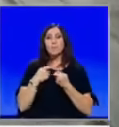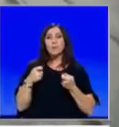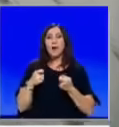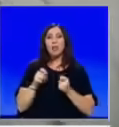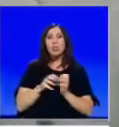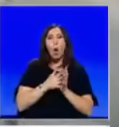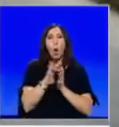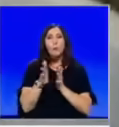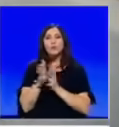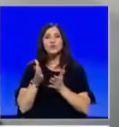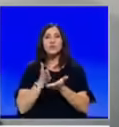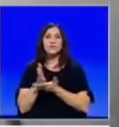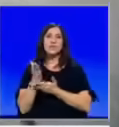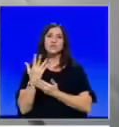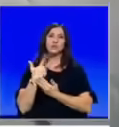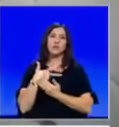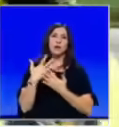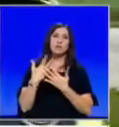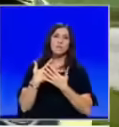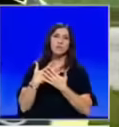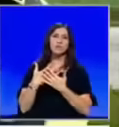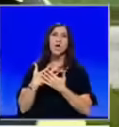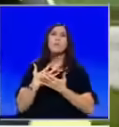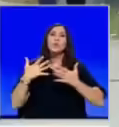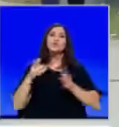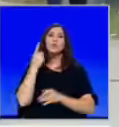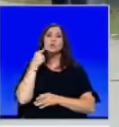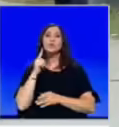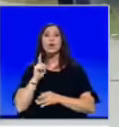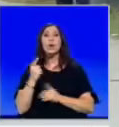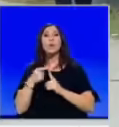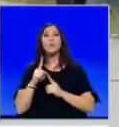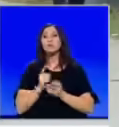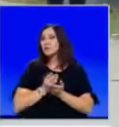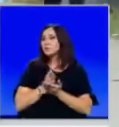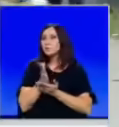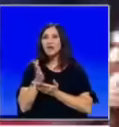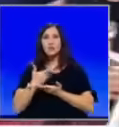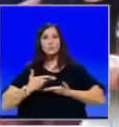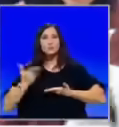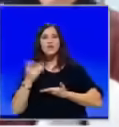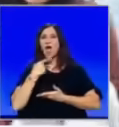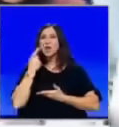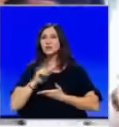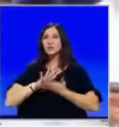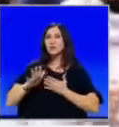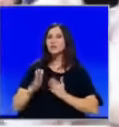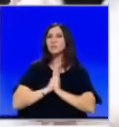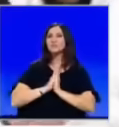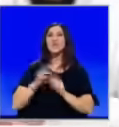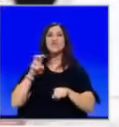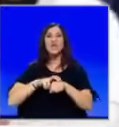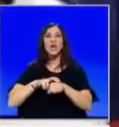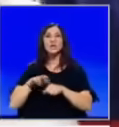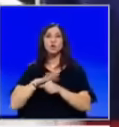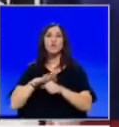мрежи. Оказва се, че болшинството младежи, към които се изпращат послания с език на омразата и призиви за джихад, са основно